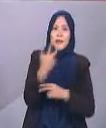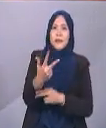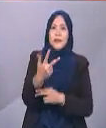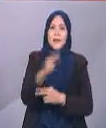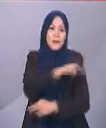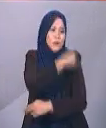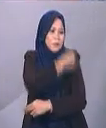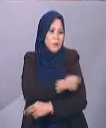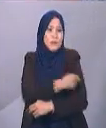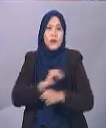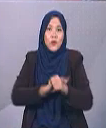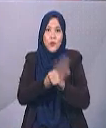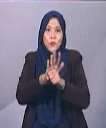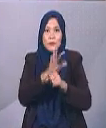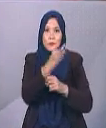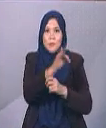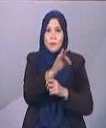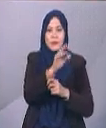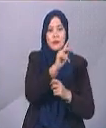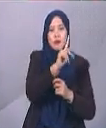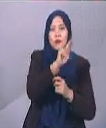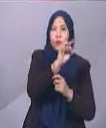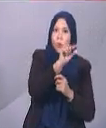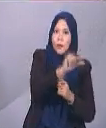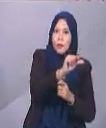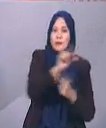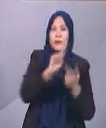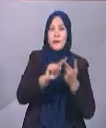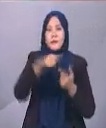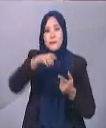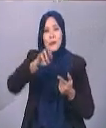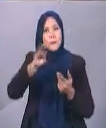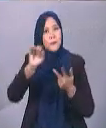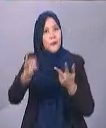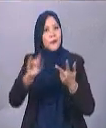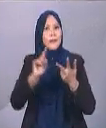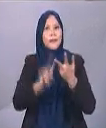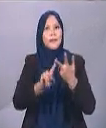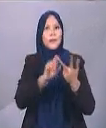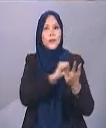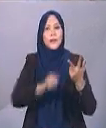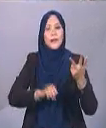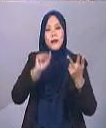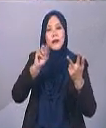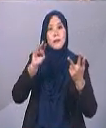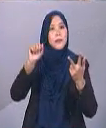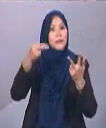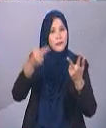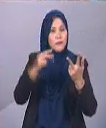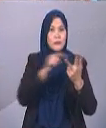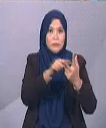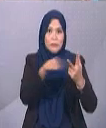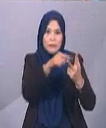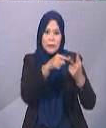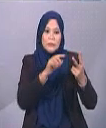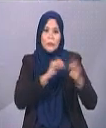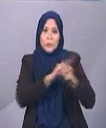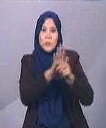hospital COVID-19 iaitu Hospital Keluang, Hospital Permai dan Hospital Sultanah Aminah pula telah